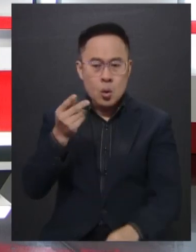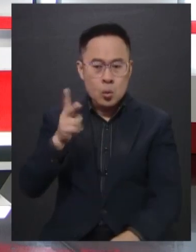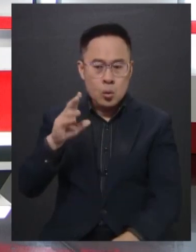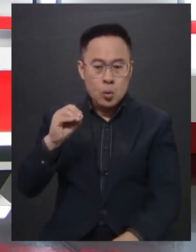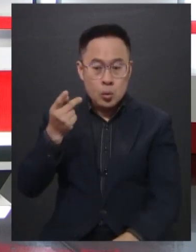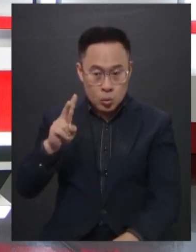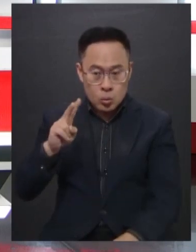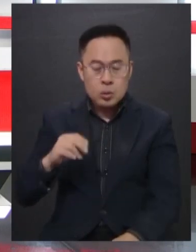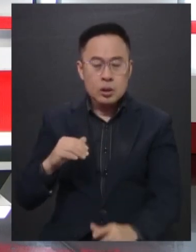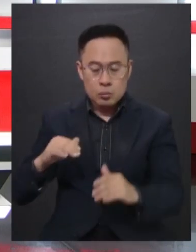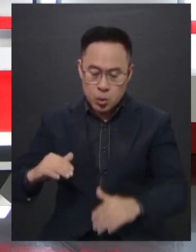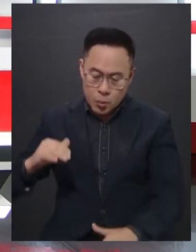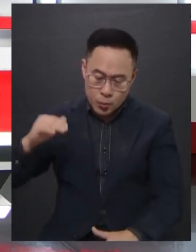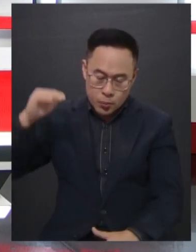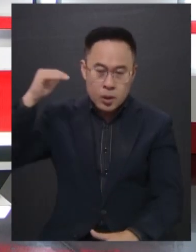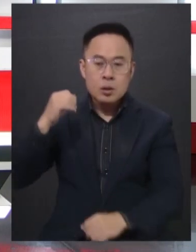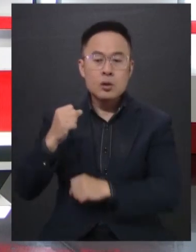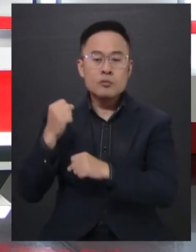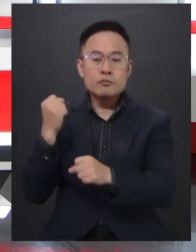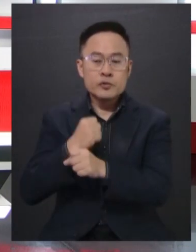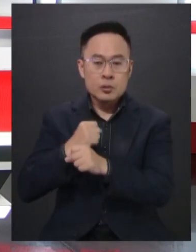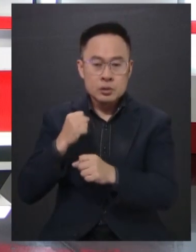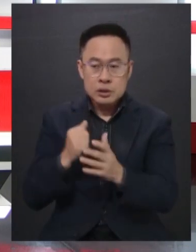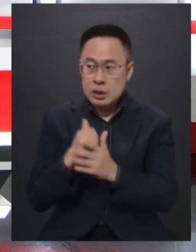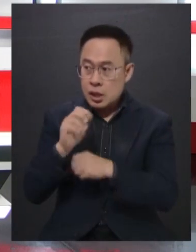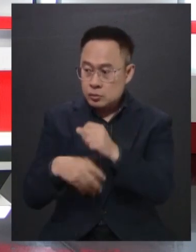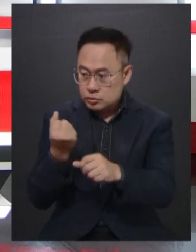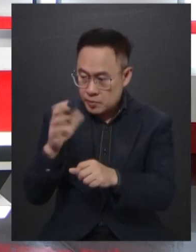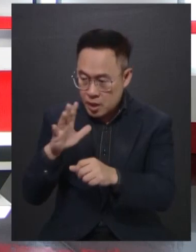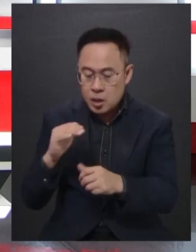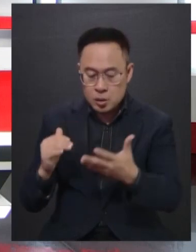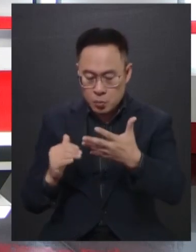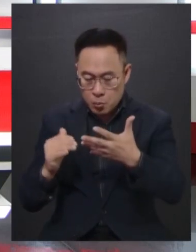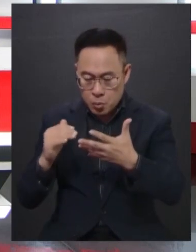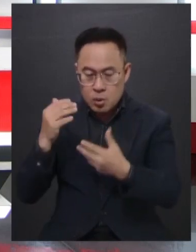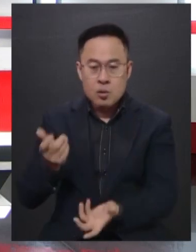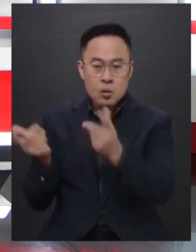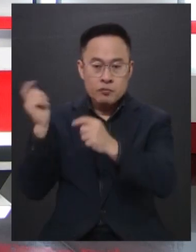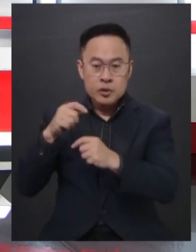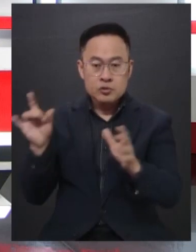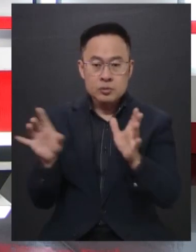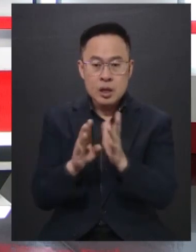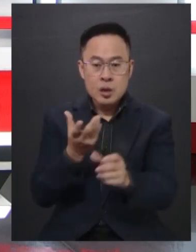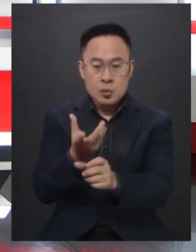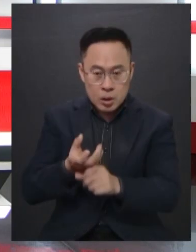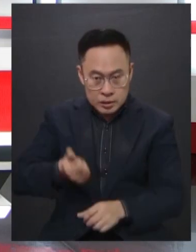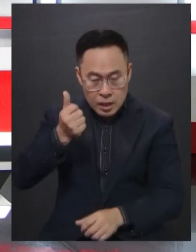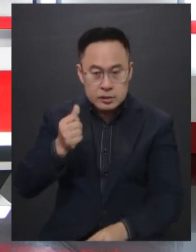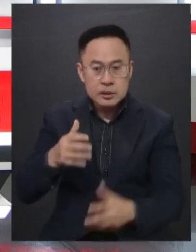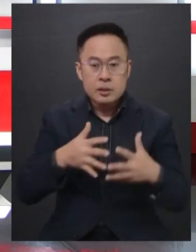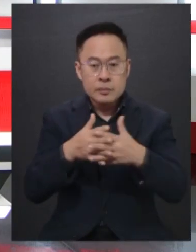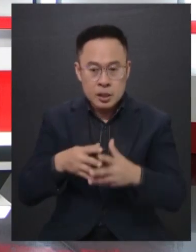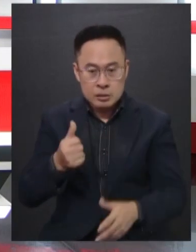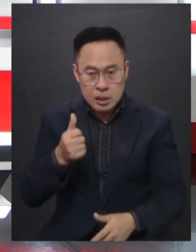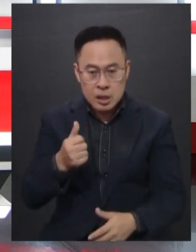การมาตามวัยของเธออันนั้นก็ถือว่าแข็งแกร่งนะ ได้ยินตั้งแต่15แล้วก็เอาง่ายๆว่าล่าสุดก็ได้แชมป์US Openไปแล้วใช่ไหม